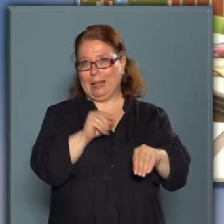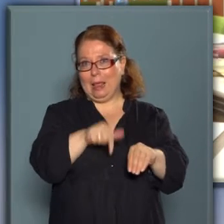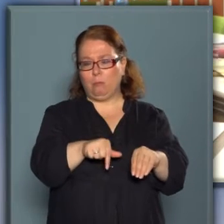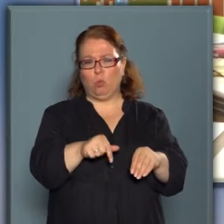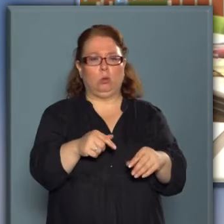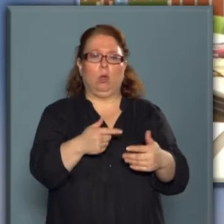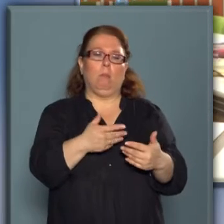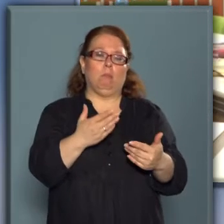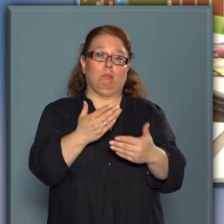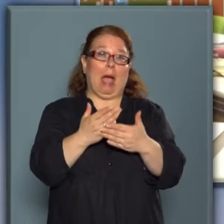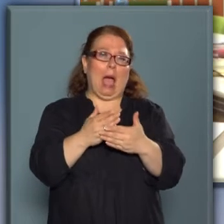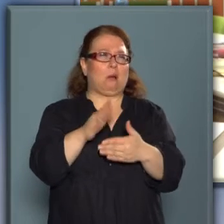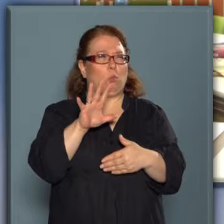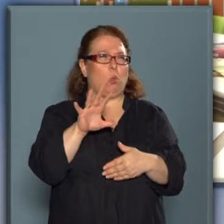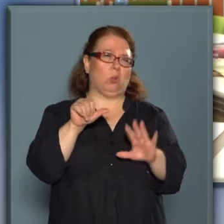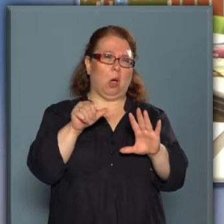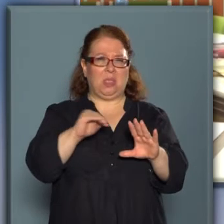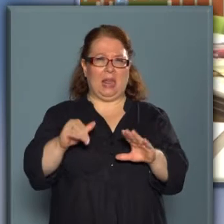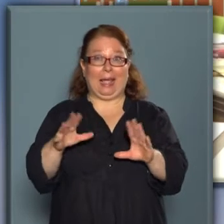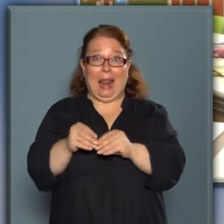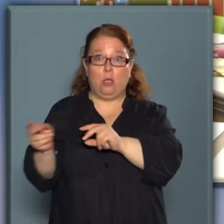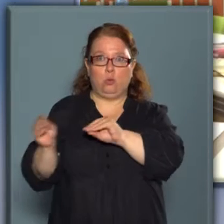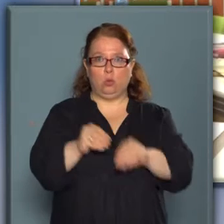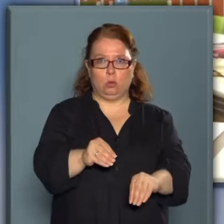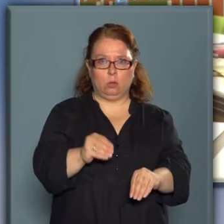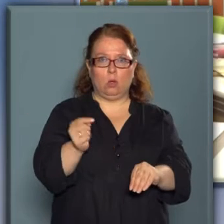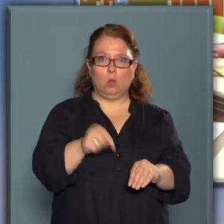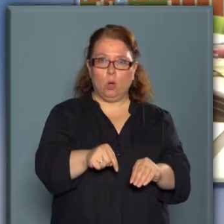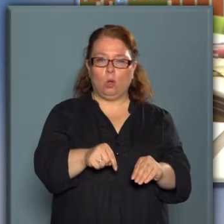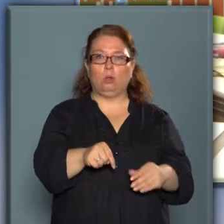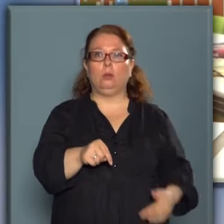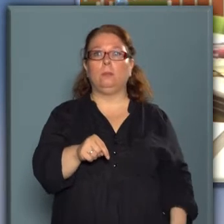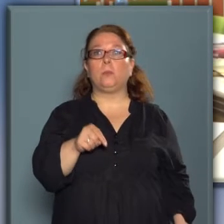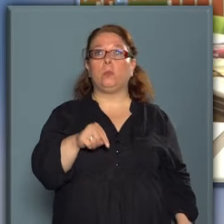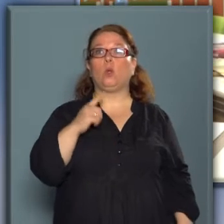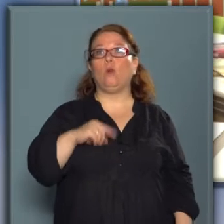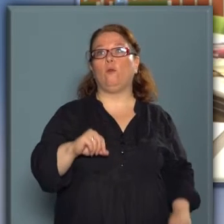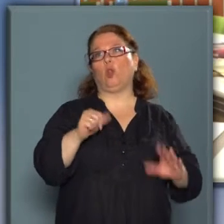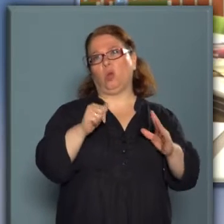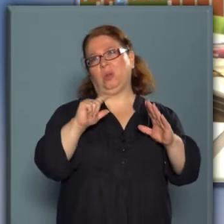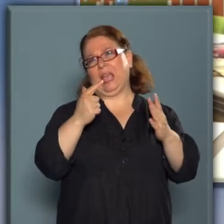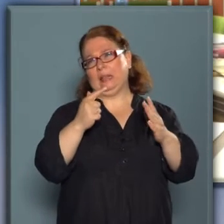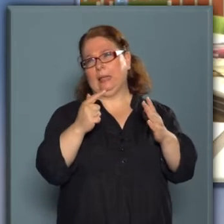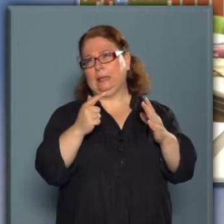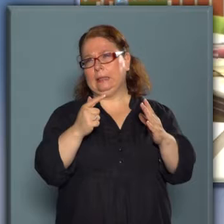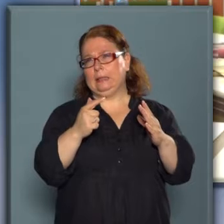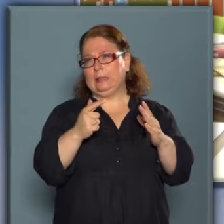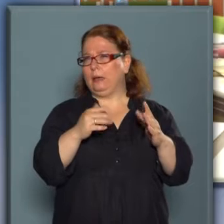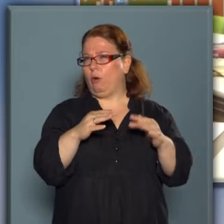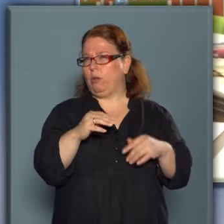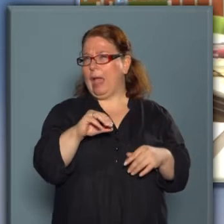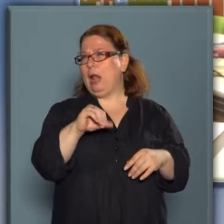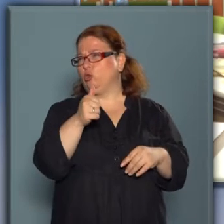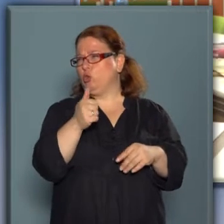x gyerekkel jött, már akkor 5-6 gyerekkel. Ő is volt a 6., 7. vagy az